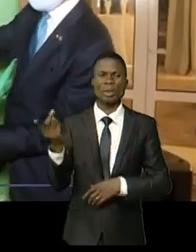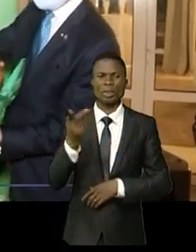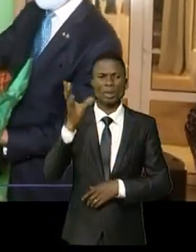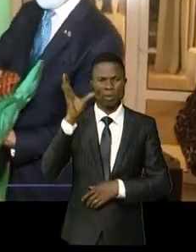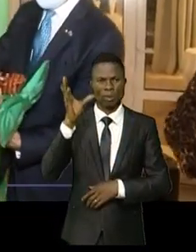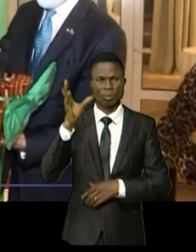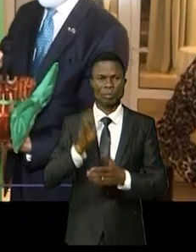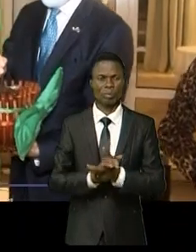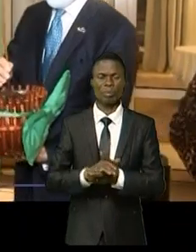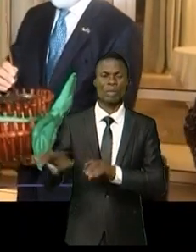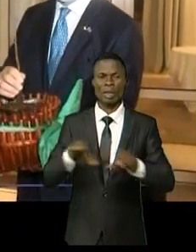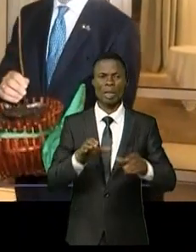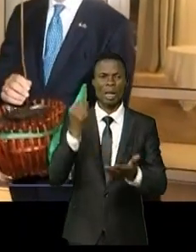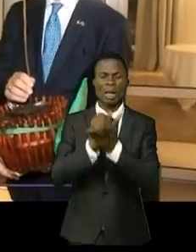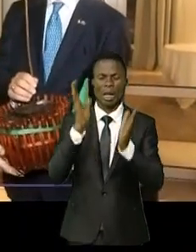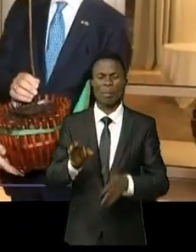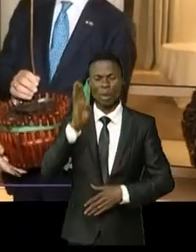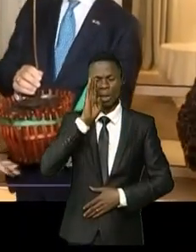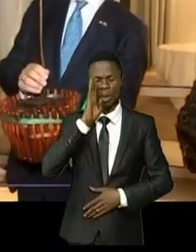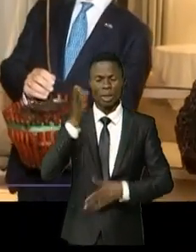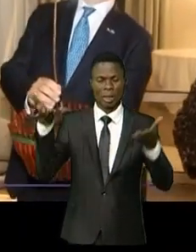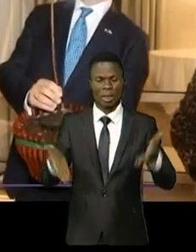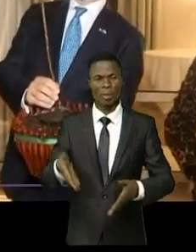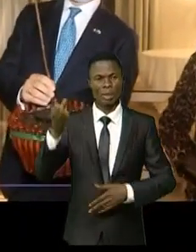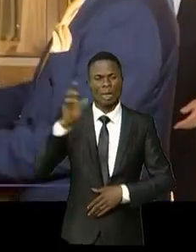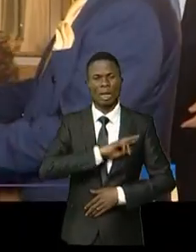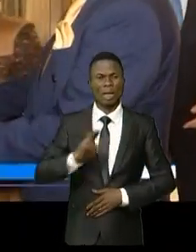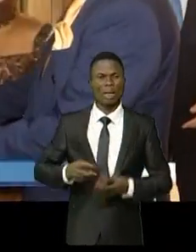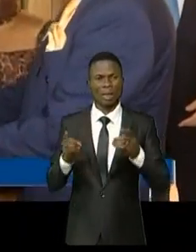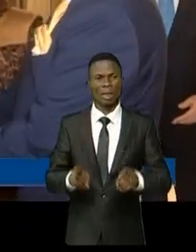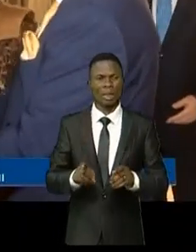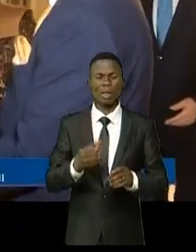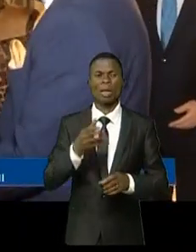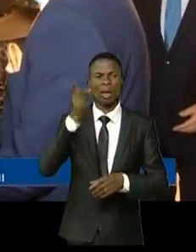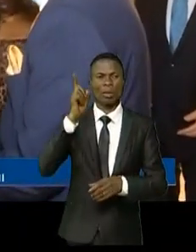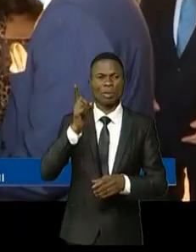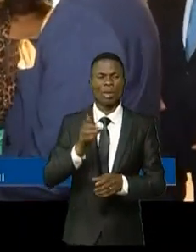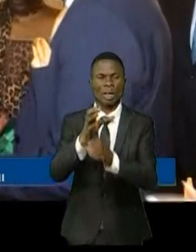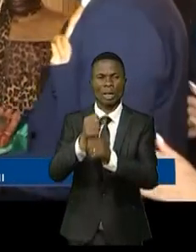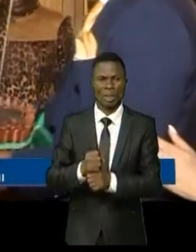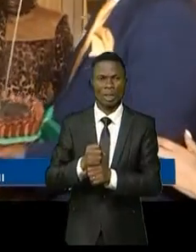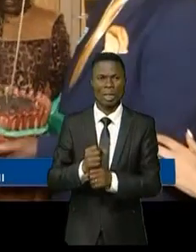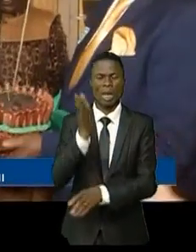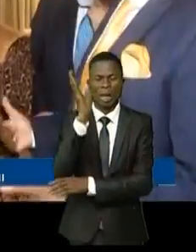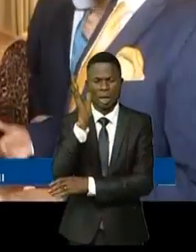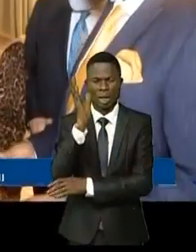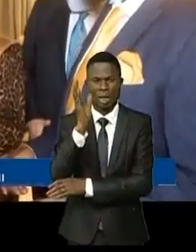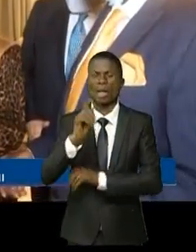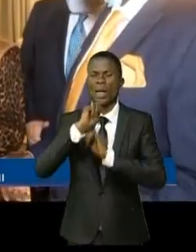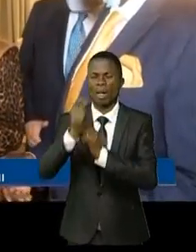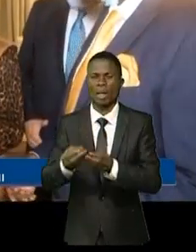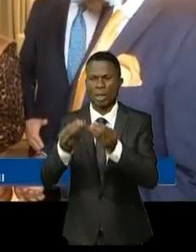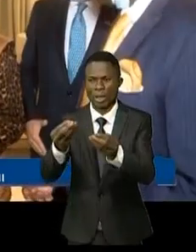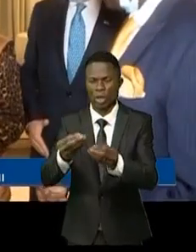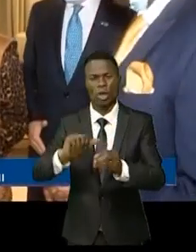Lors de la cérémonie, l'ambassadeur de Belgique en République démocratique du Congo était le premier à recevoir une plantule en cadeau devant